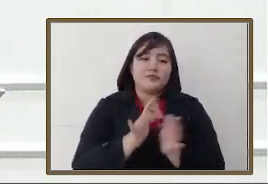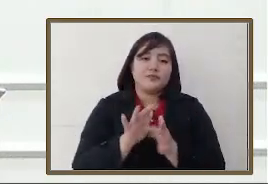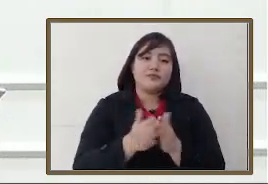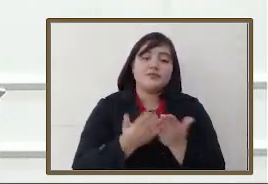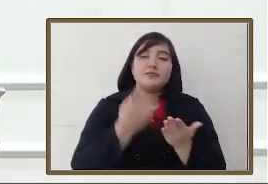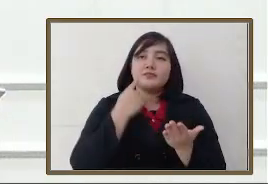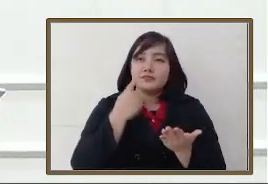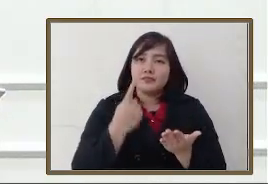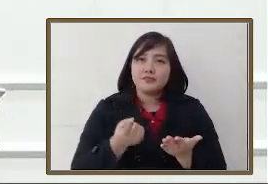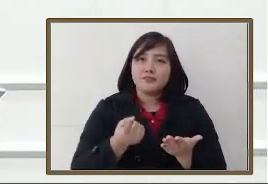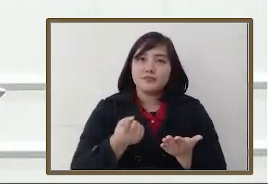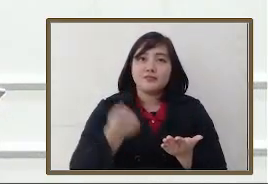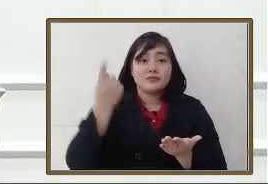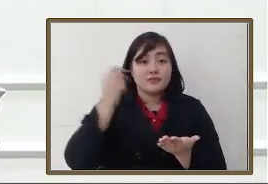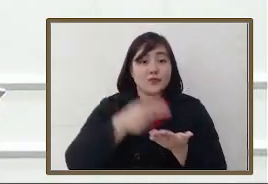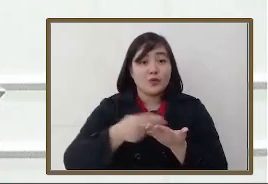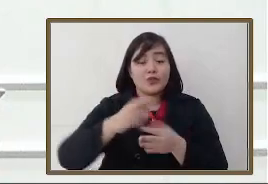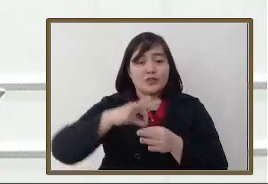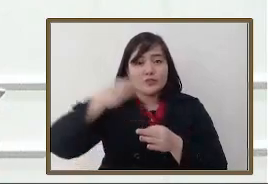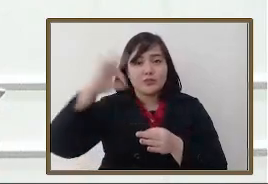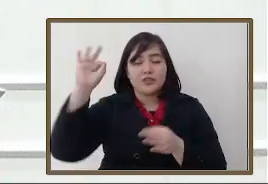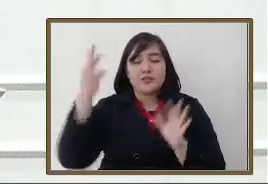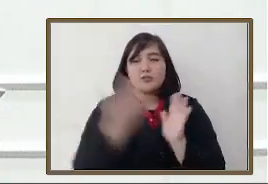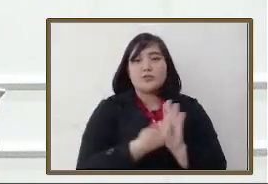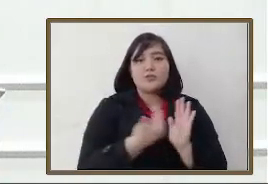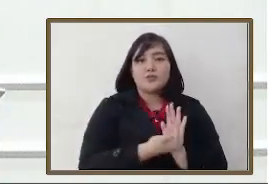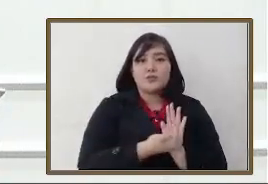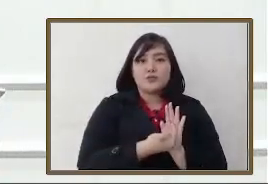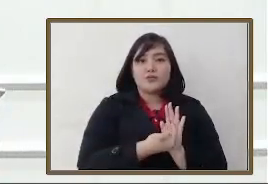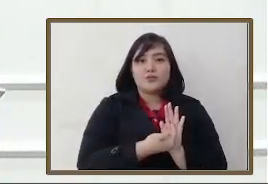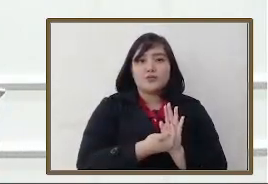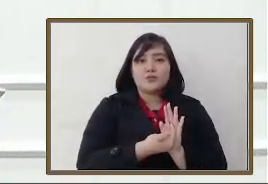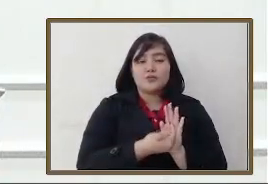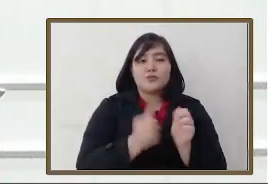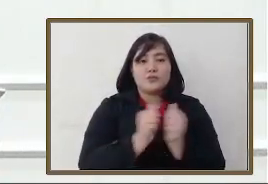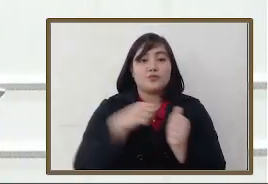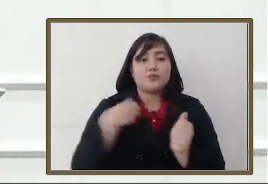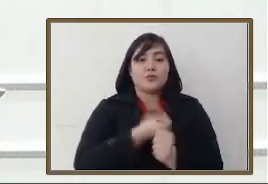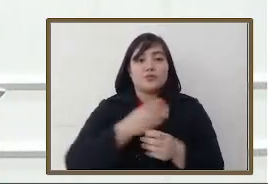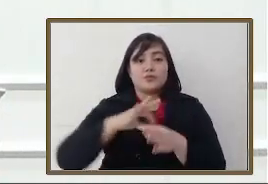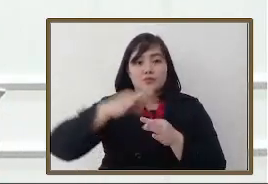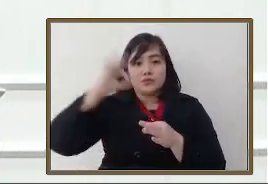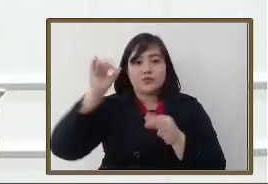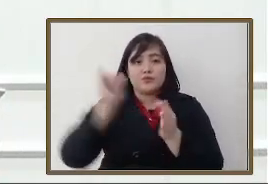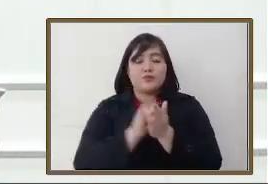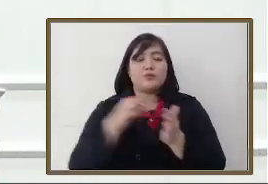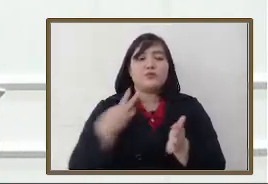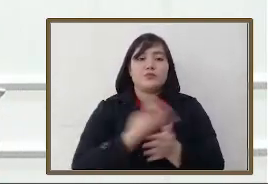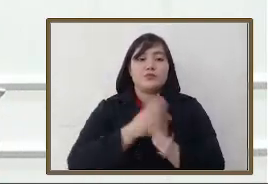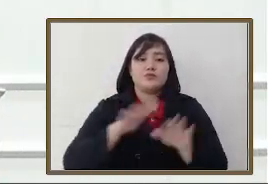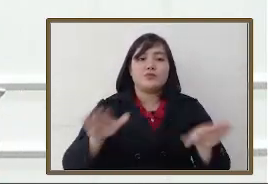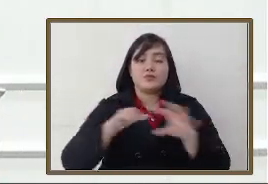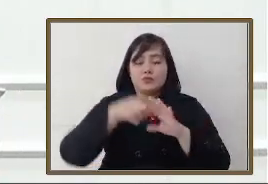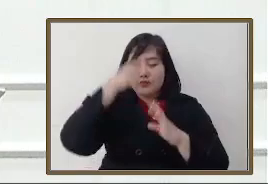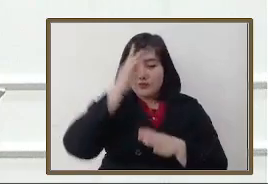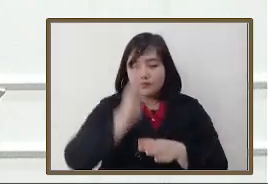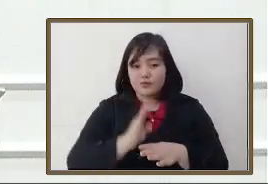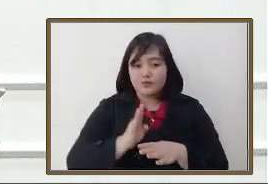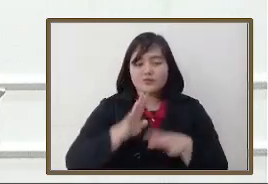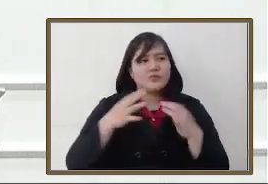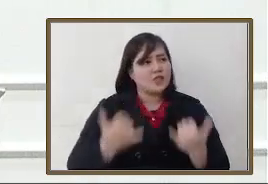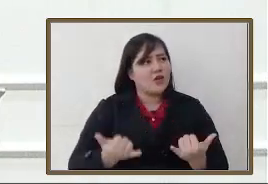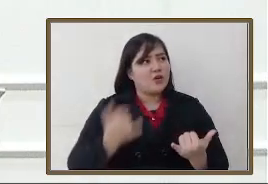our spirit that we are the children of God. Now, ang tanong ko ngayon, paano makikita ng iba na meron kang espiritu ng